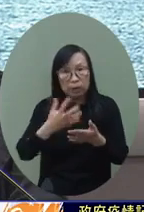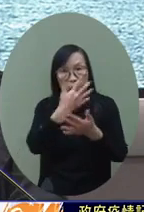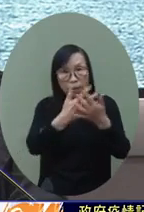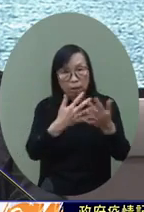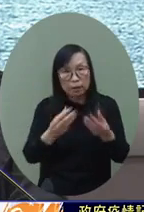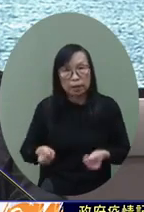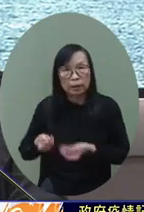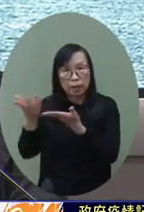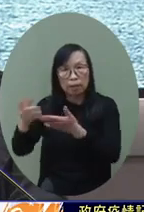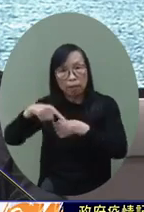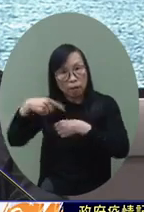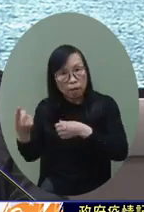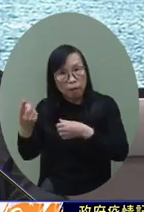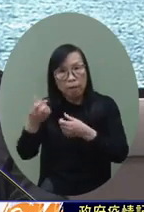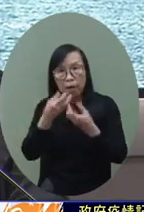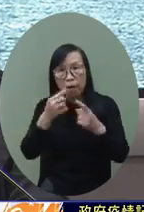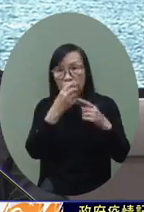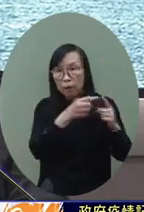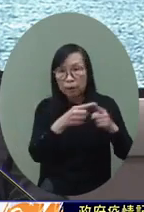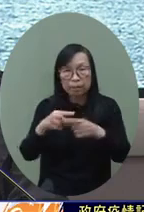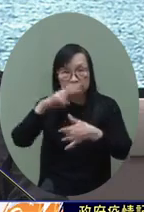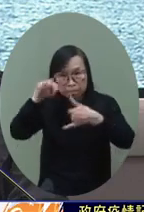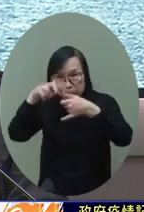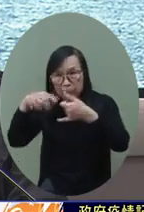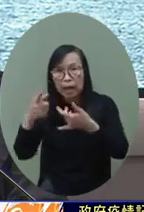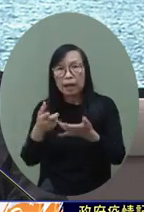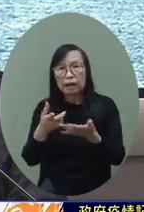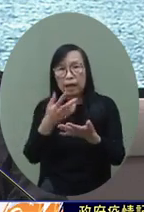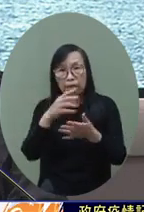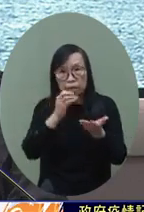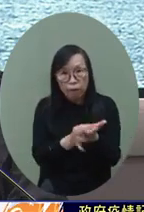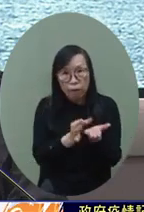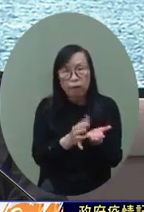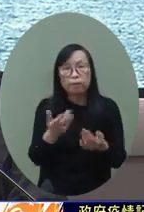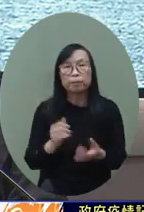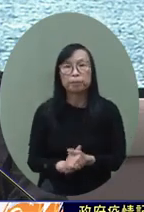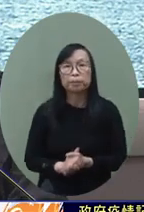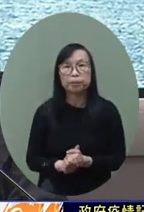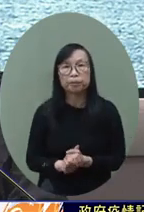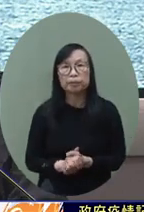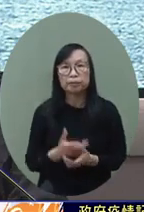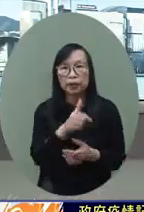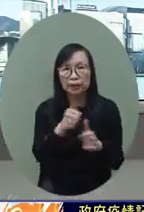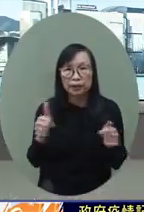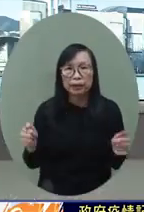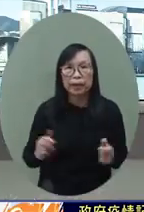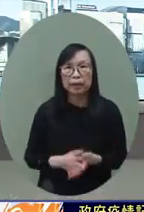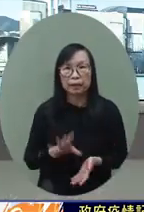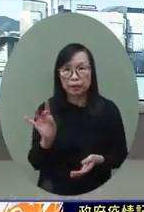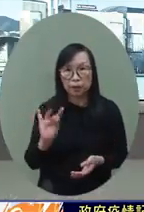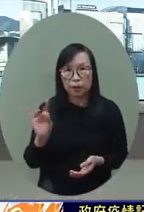提供咗一個額外可以俾市民查閲檢測結果嘅途徑嘅。多謝咁多位。 請張醫生，